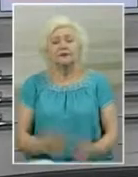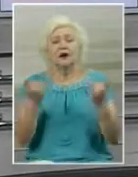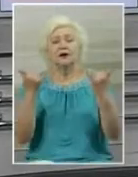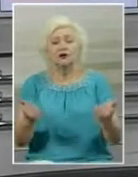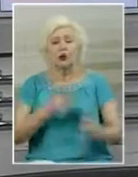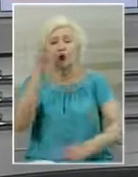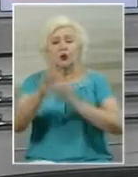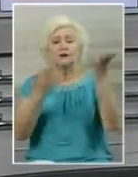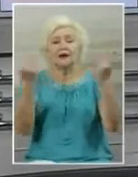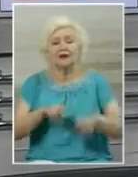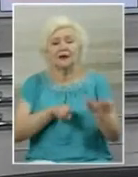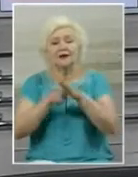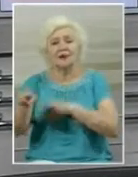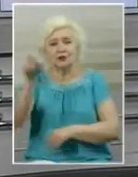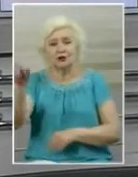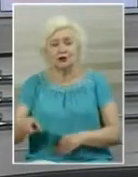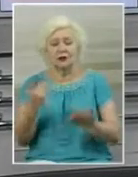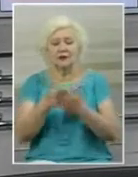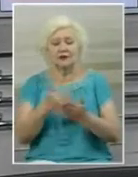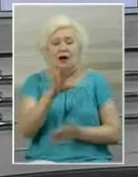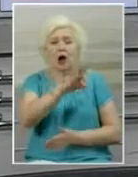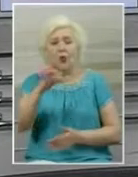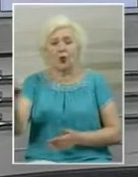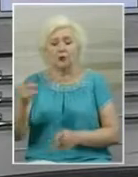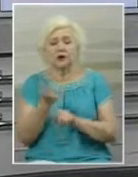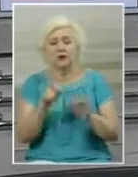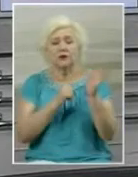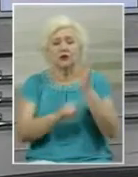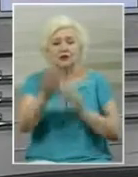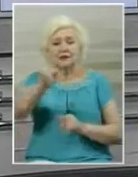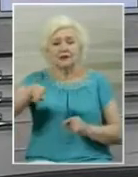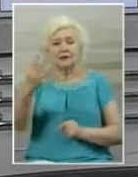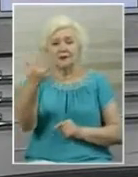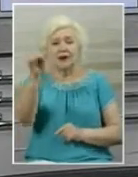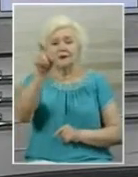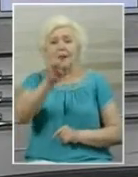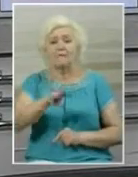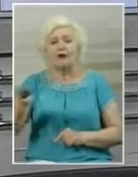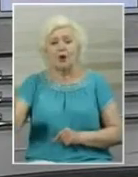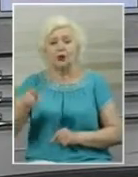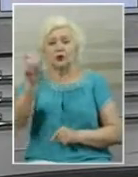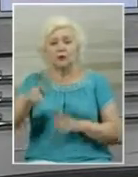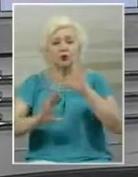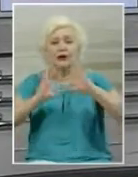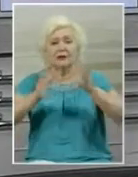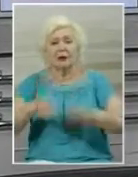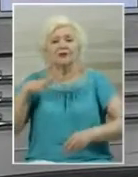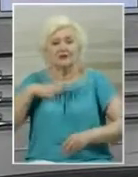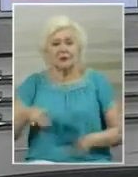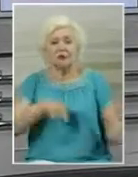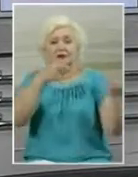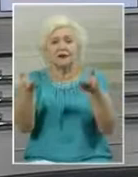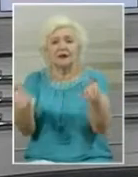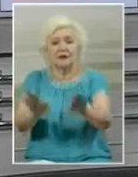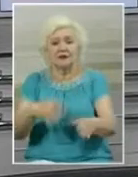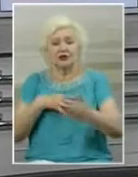Сьогодні Всесвітній день біженців. За даними ООН, понад 65,5 мільйонів людей на планеті були змушені залишити свої